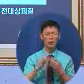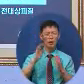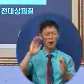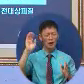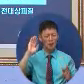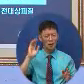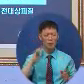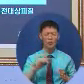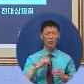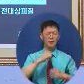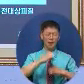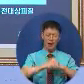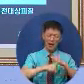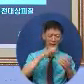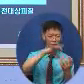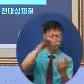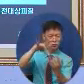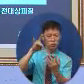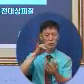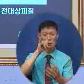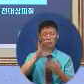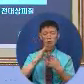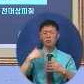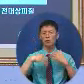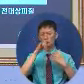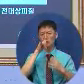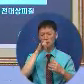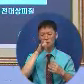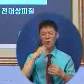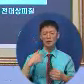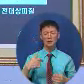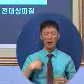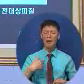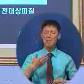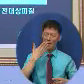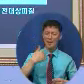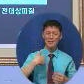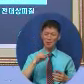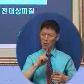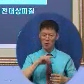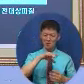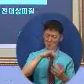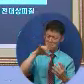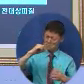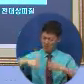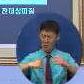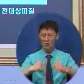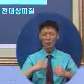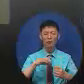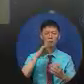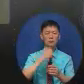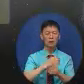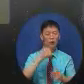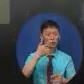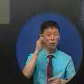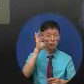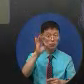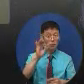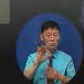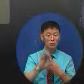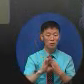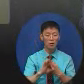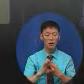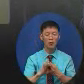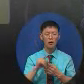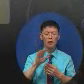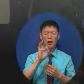학습자가 자율적으로 선택할 때 가장 재미있어요. 내가 선택하는 거를. 선택을 할때 뇌를 보면